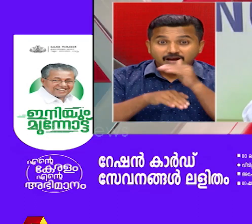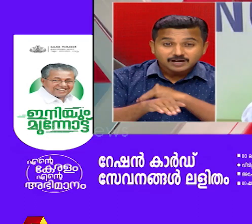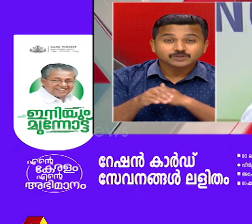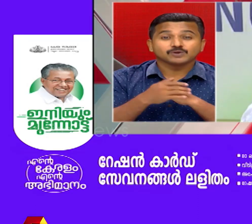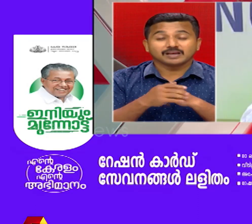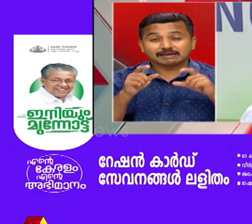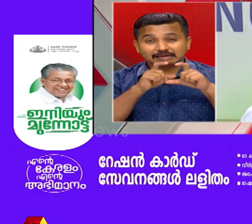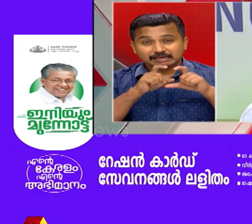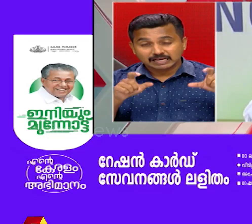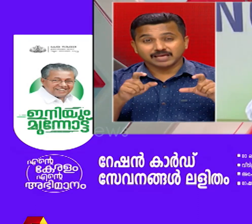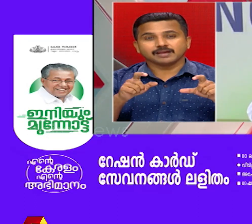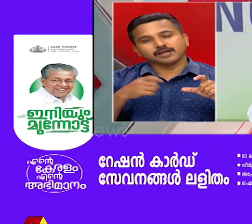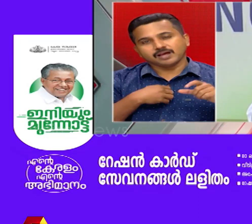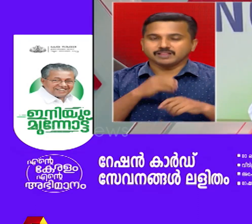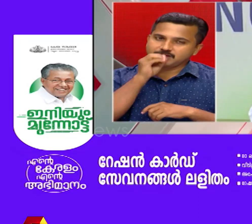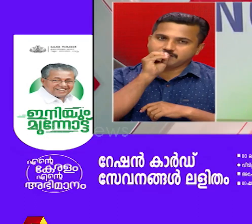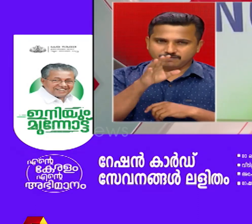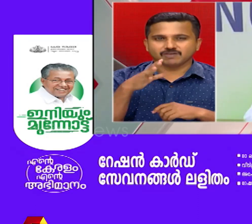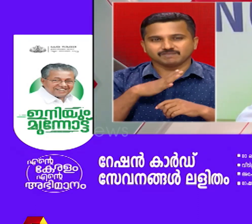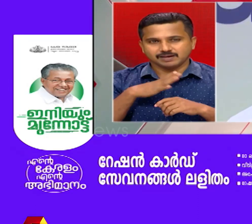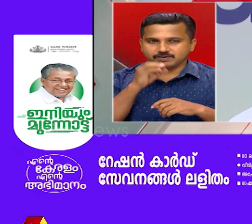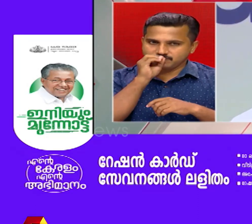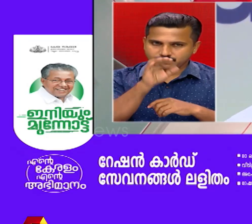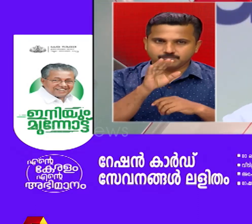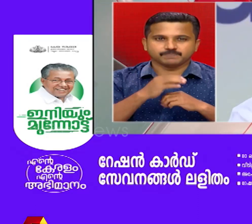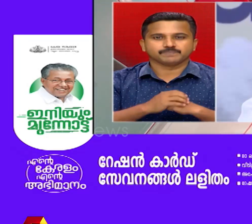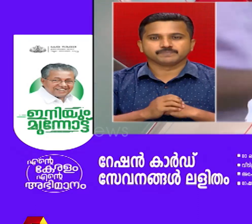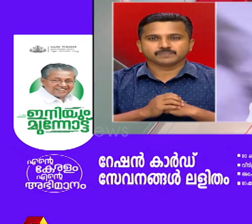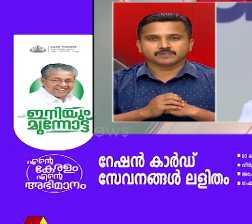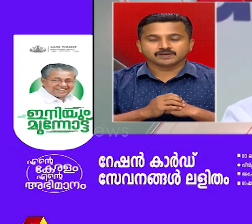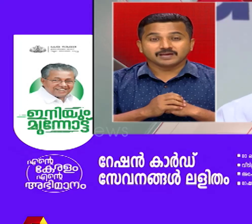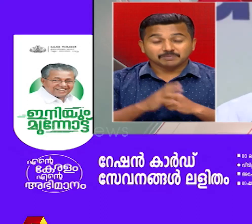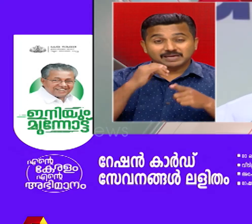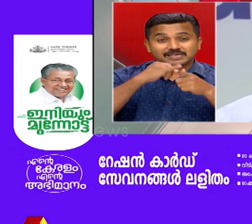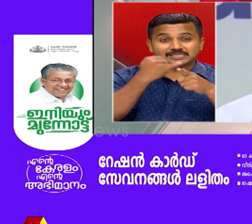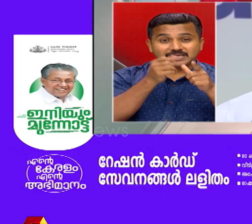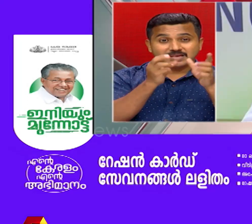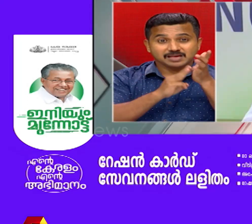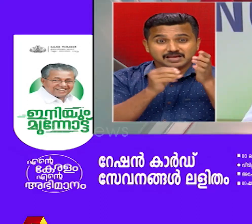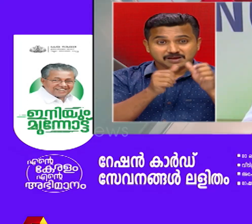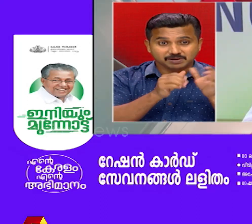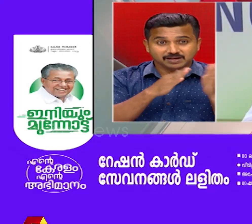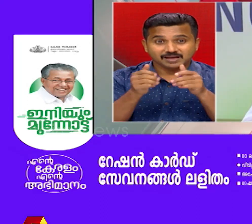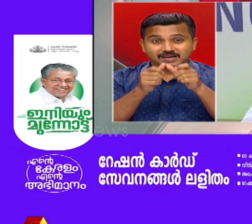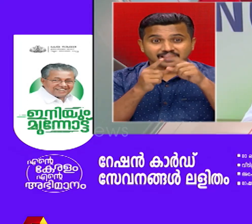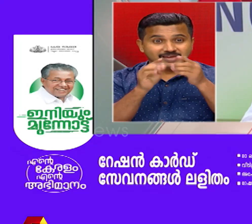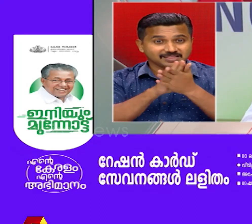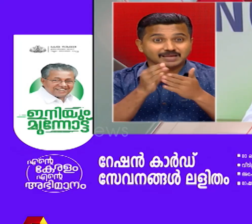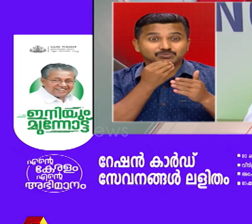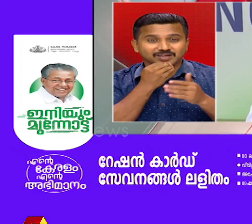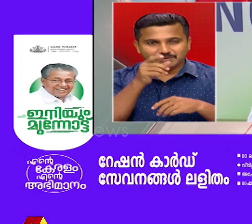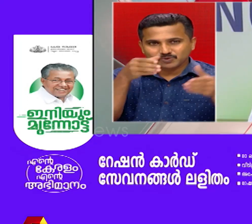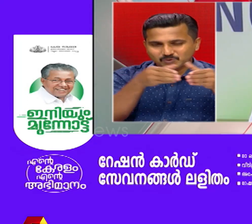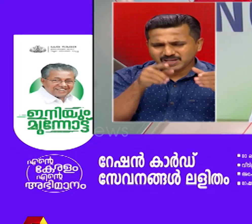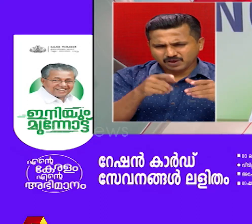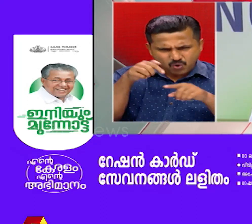ഞങ്ങളുടെ വ്യക്തമായ അഭിപ്രായം പ്രകടന പത്രികയിൽ ഞങ്ങൾ പ്രഖ്യാപിക്കും. ജമാഅത്തെ ഇസ്ലാമിയുടെ വോട്ട് വേണമോ എന്ന ചോദ്യത്തിന് അല്പം കരുതലോടെ കൺവീനർ ഇങ്ങനെ